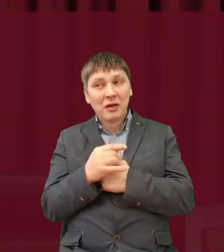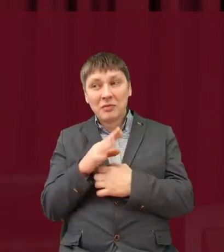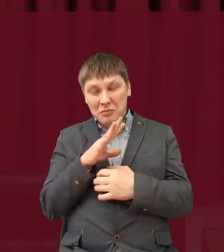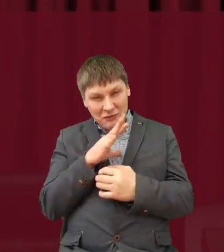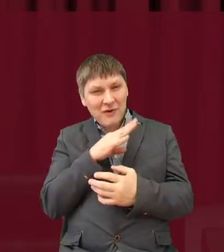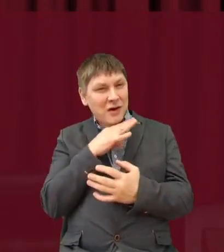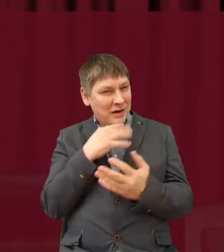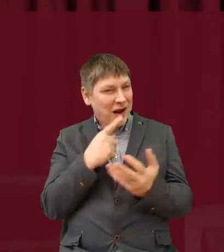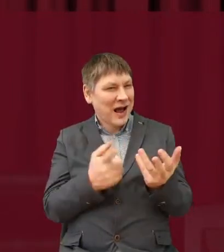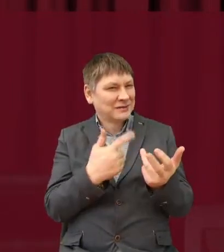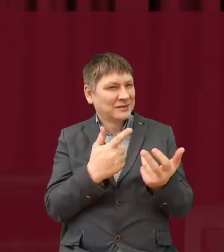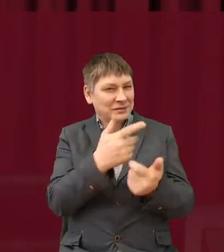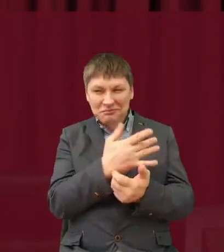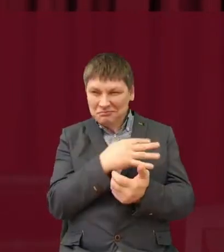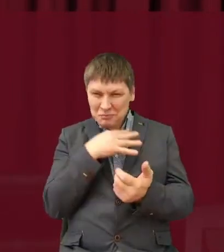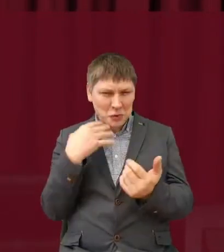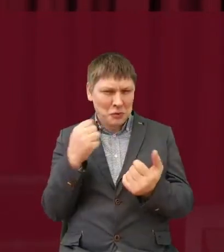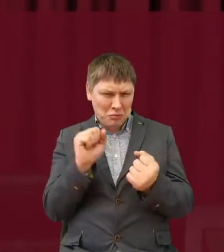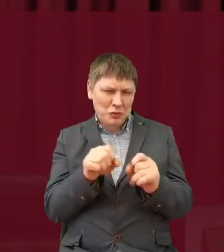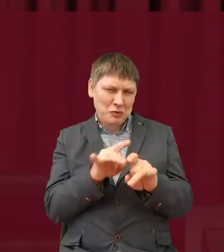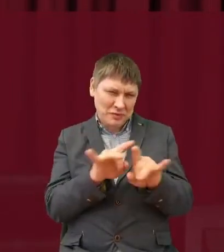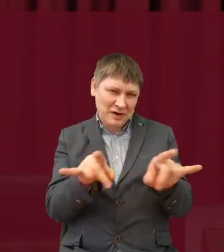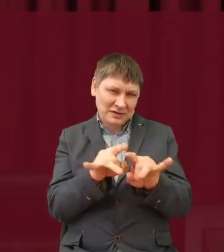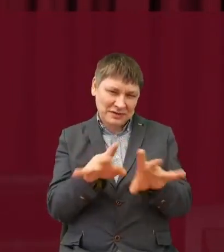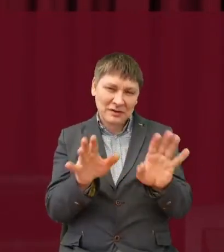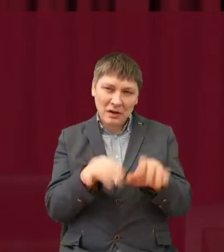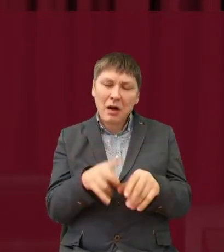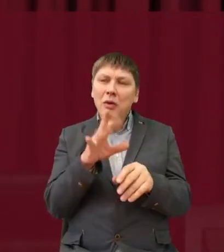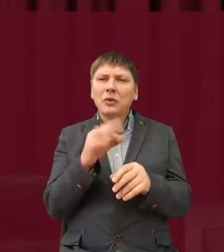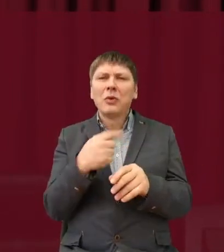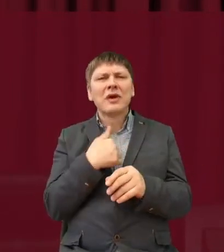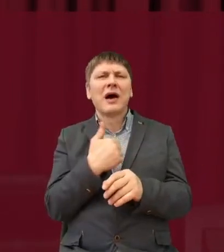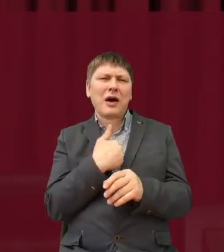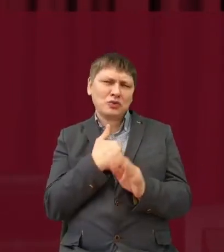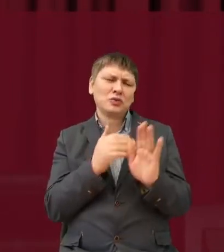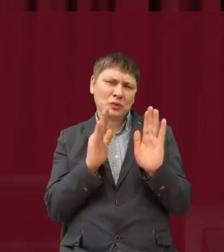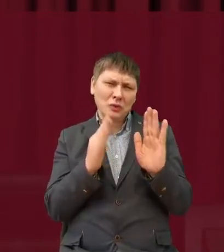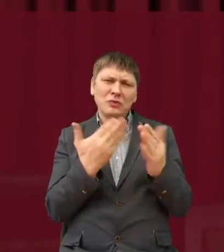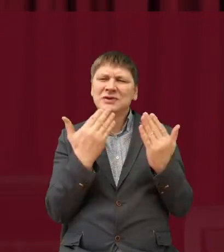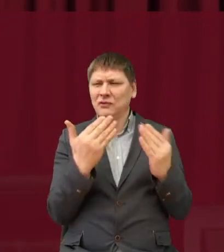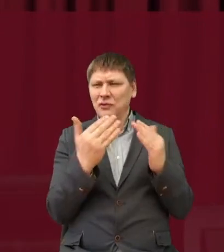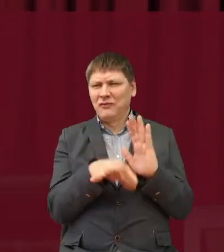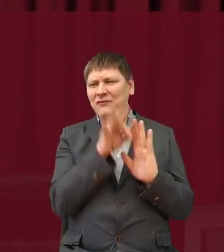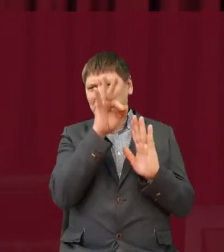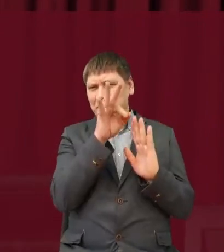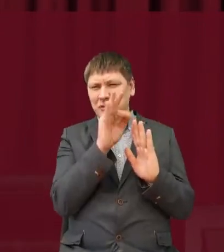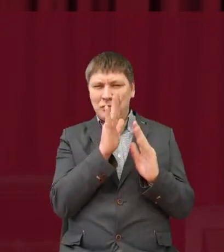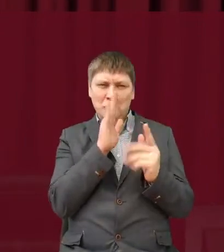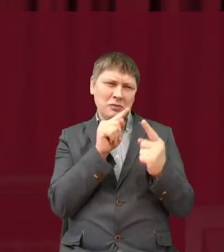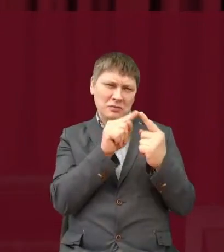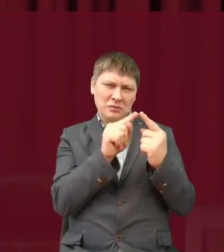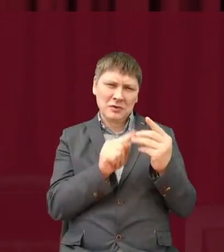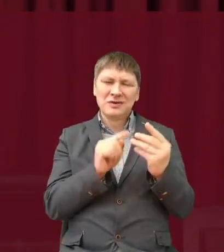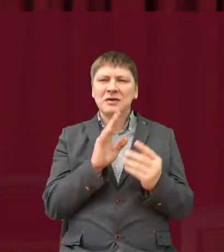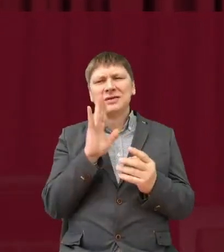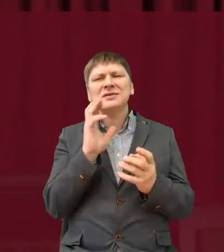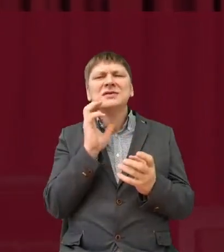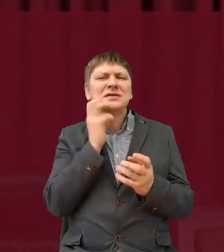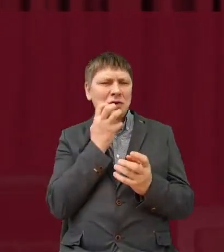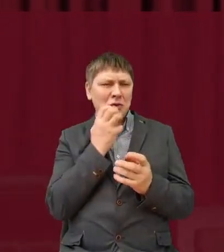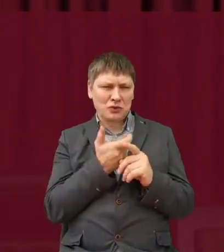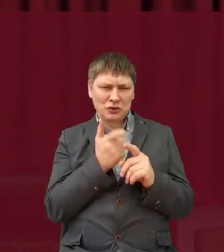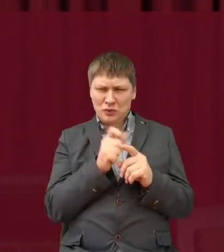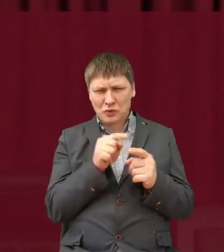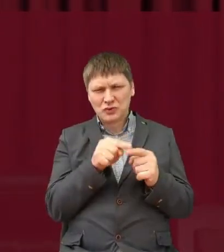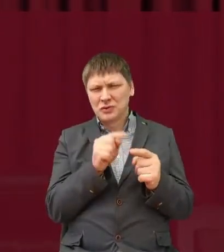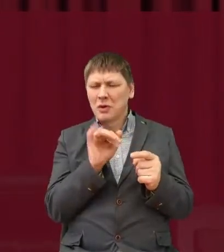говорить мое желание сегодня коснуться знаете некоторых Таких страшных или серьезных